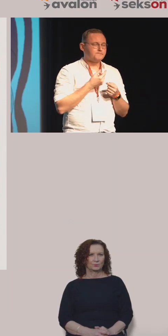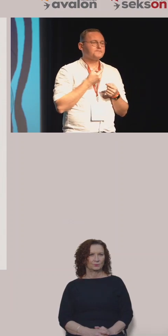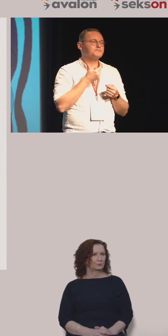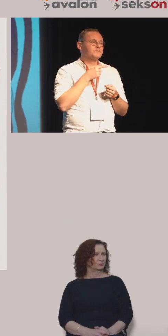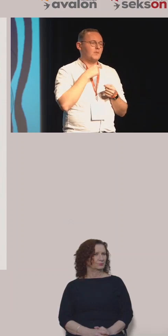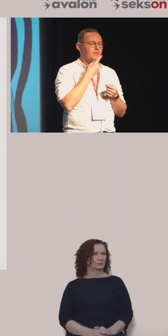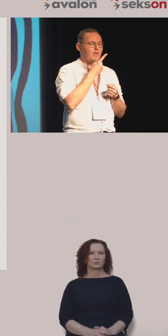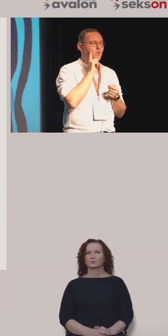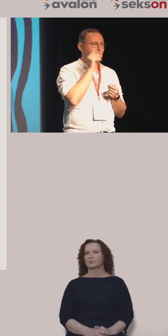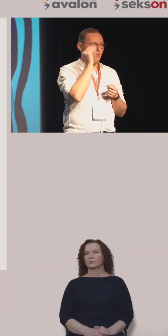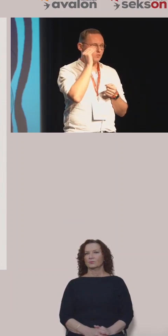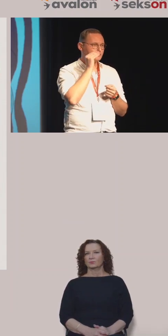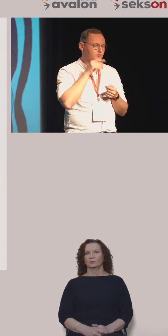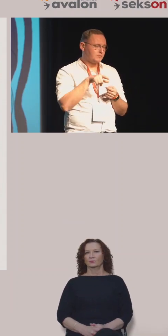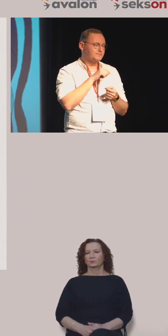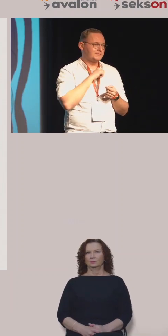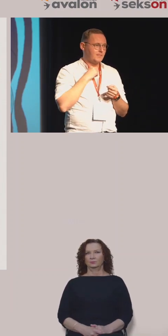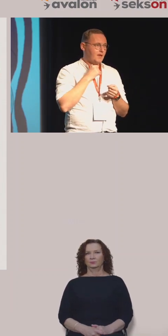Podam przykład sytuacji.